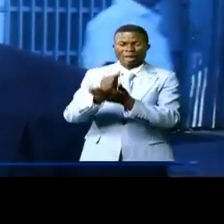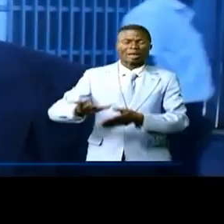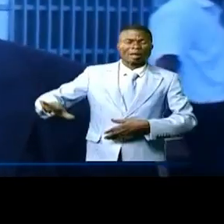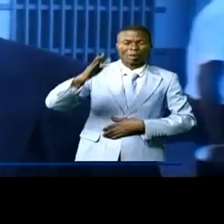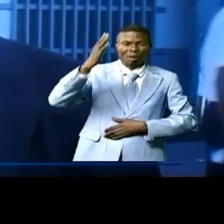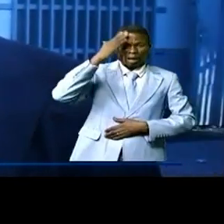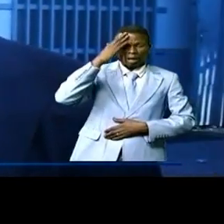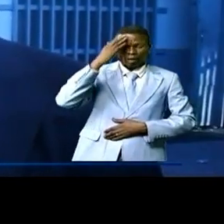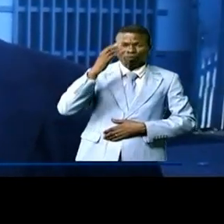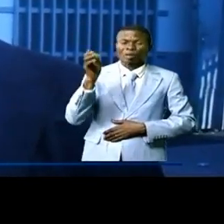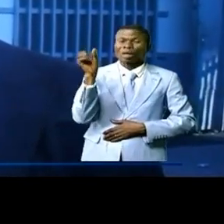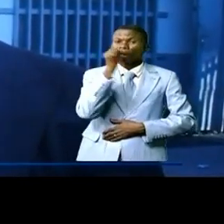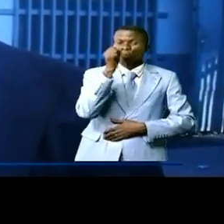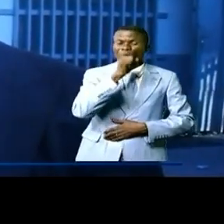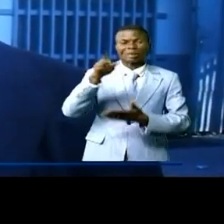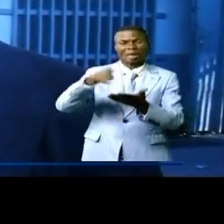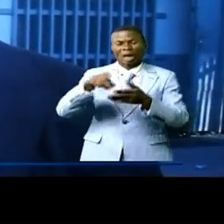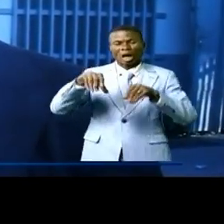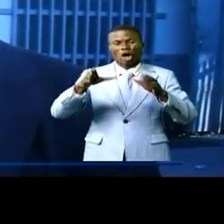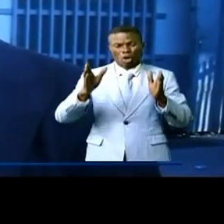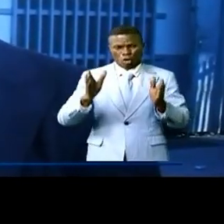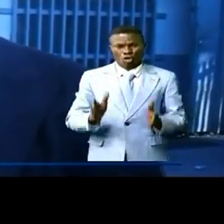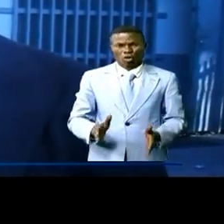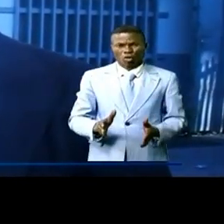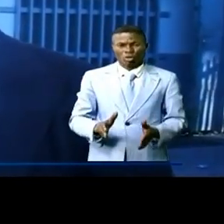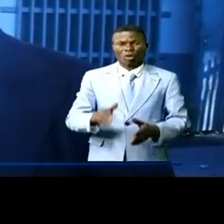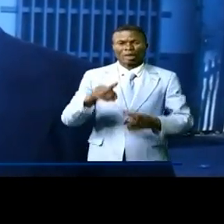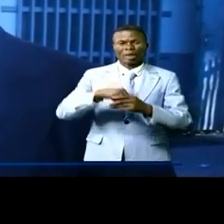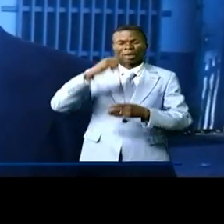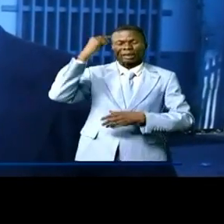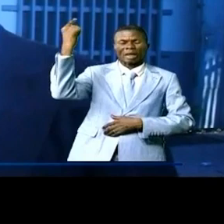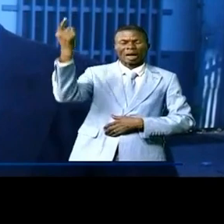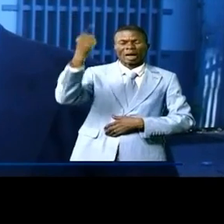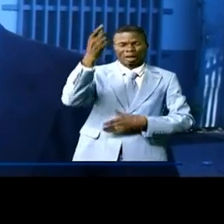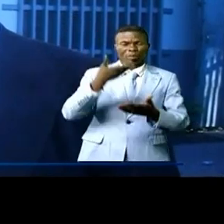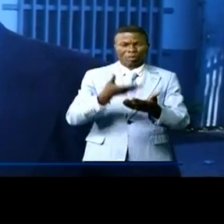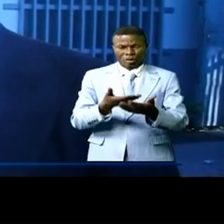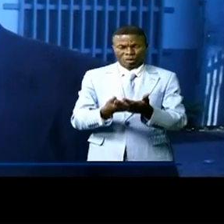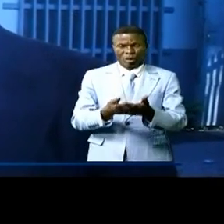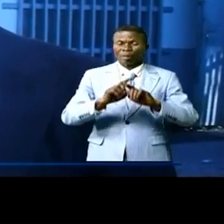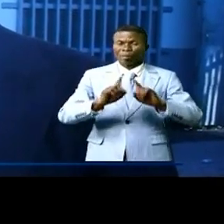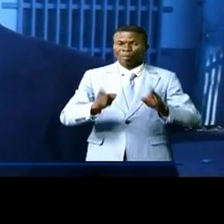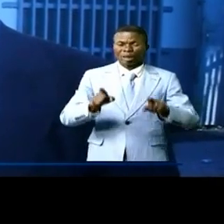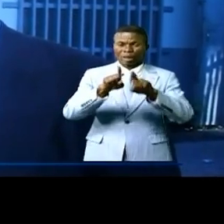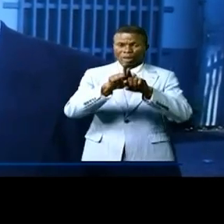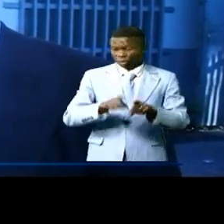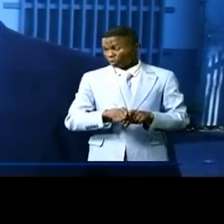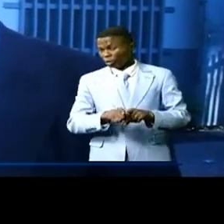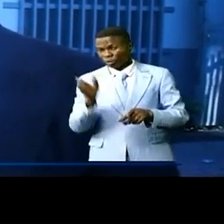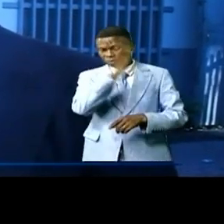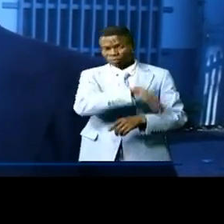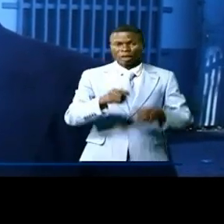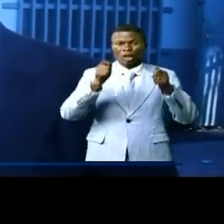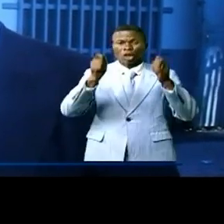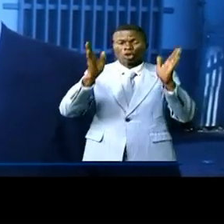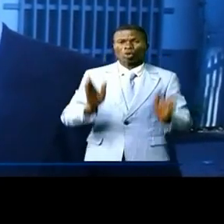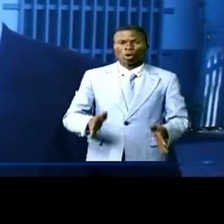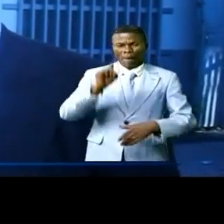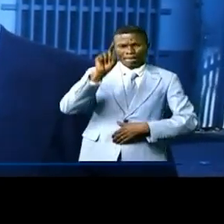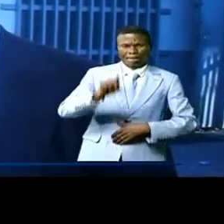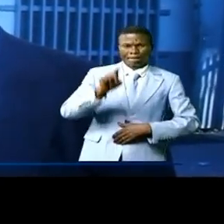route est longue pour décrire également sur la rue main sur la démo bas mais en même temps ces journalistes ont besoin